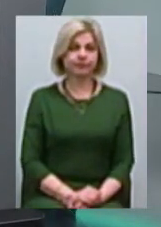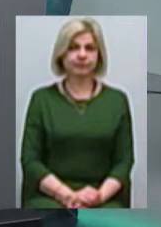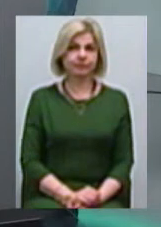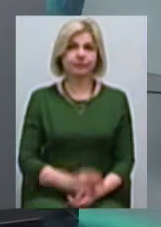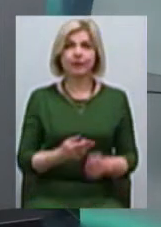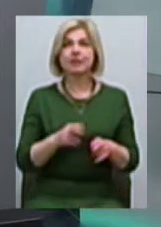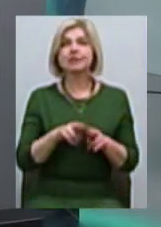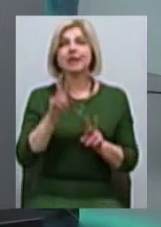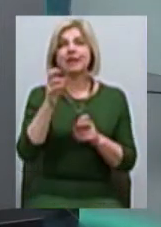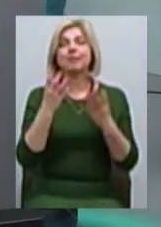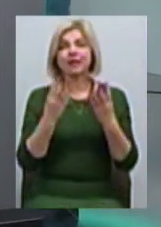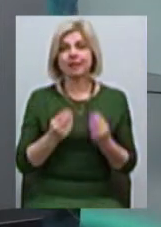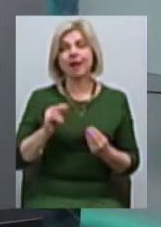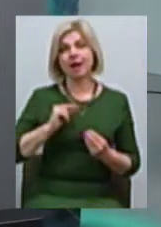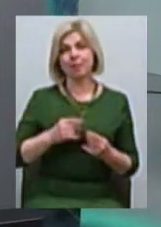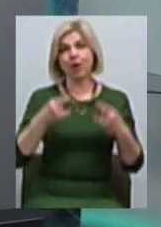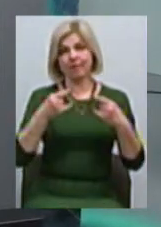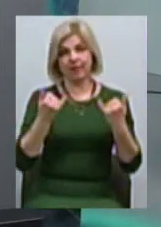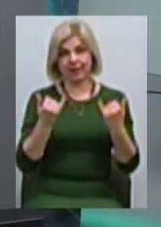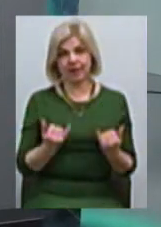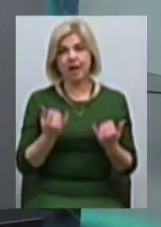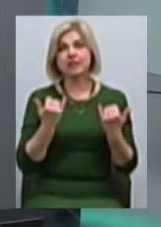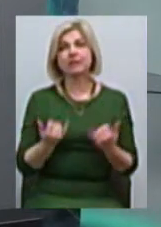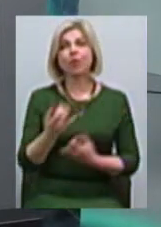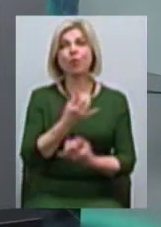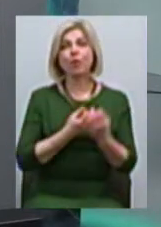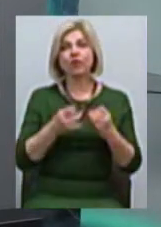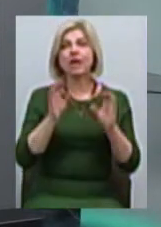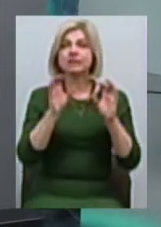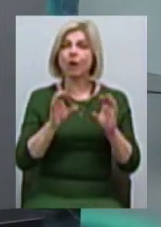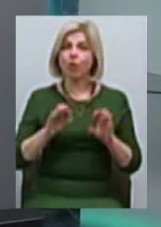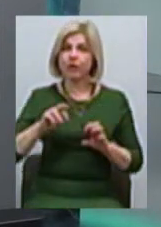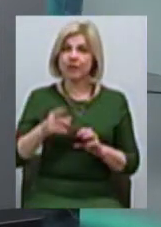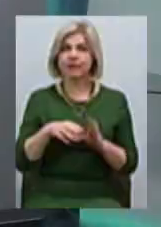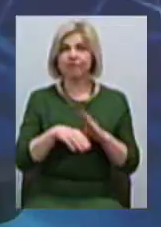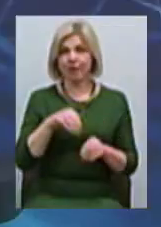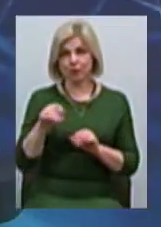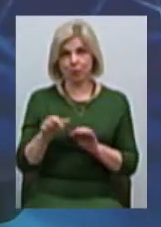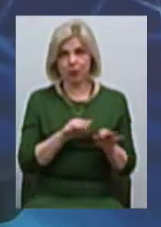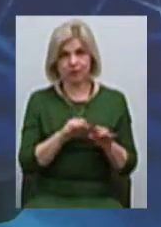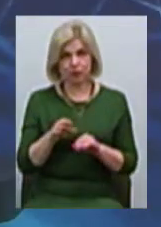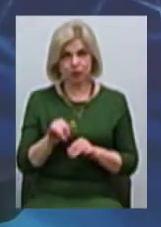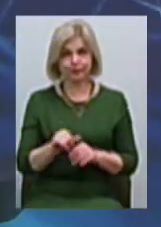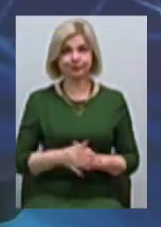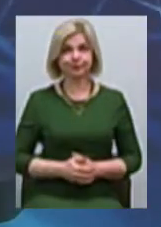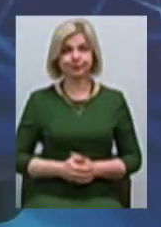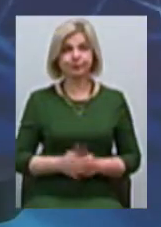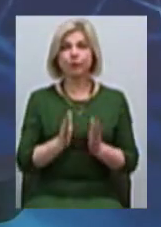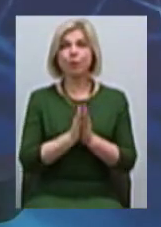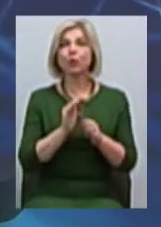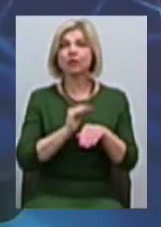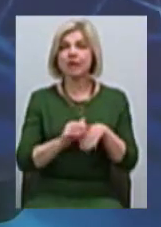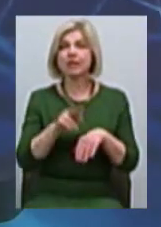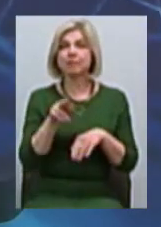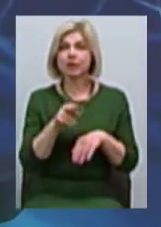Це тема дня. Ми працюємо в прямому ефірі. Сьогодні ми обговорюємо законність виборчого процесу. Будь ласка, Дмитро,